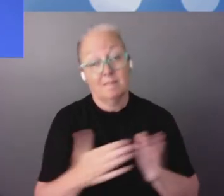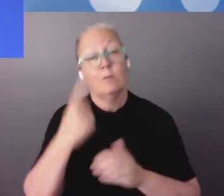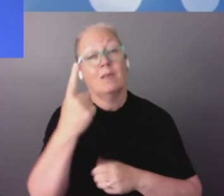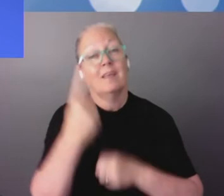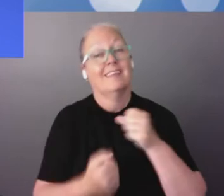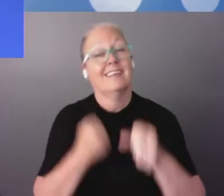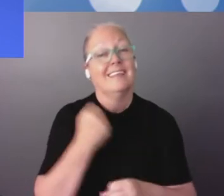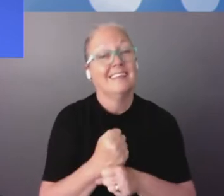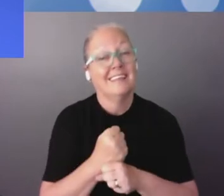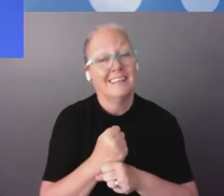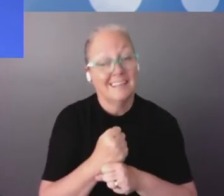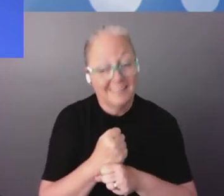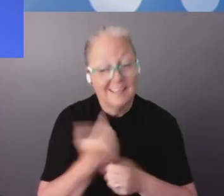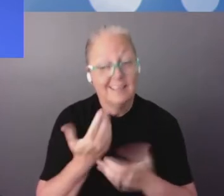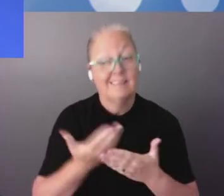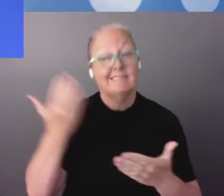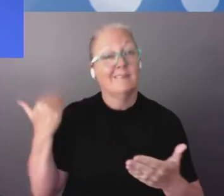quelle est la force de la pandémie.